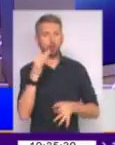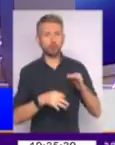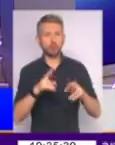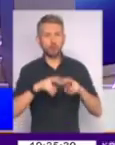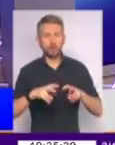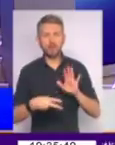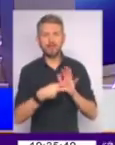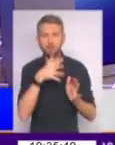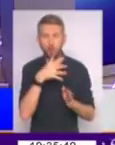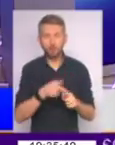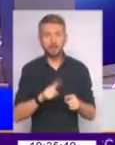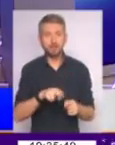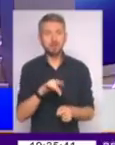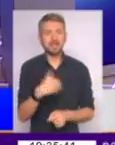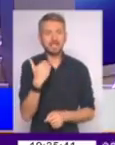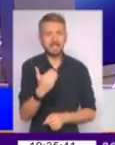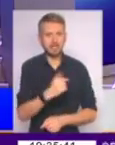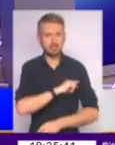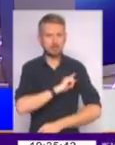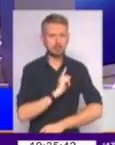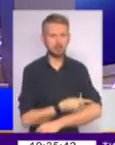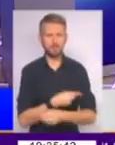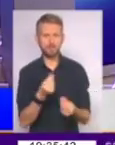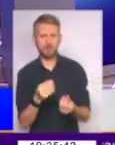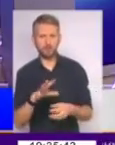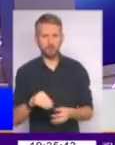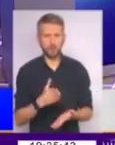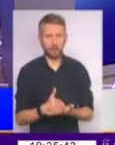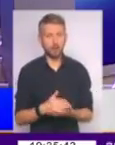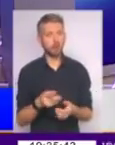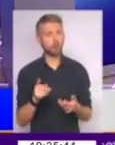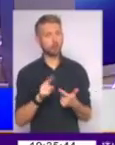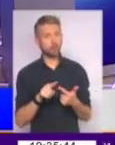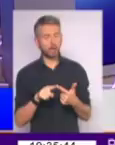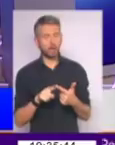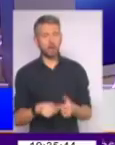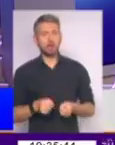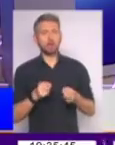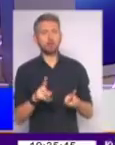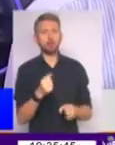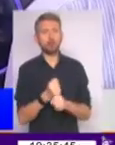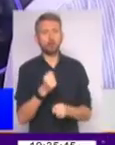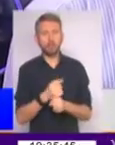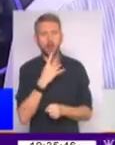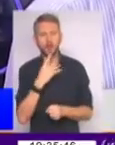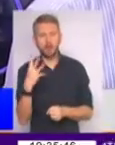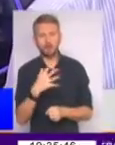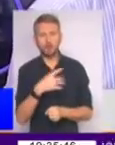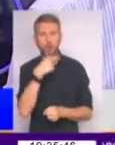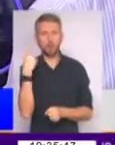7 років. Це при їхніх потугах, економічних, фінансових і так далі. Другий момент. Злочин, який вчинили радянські, російські